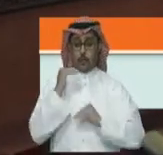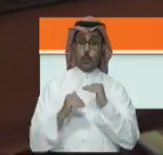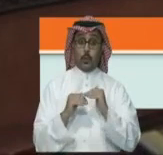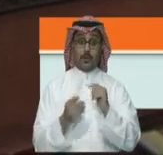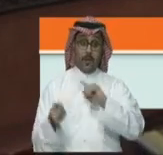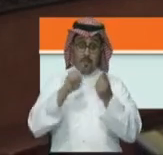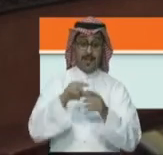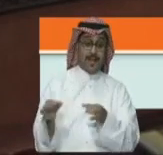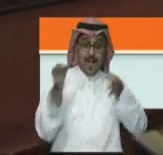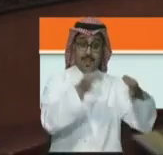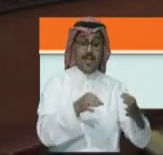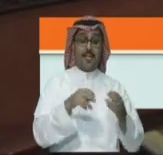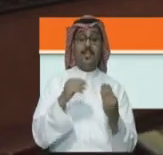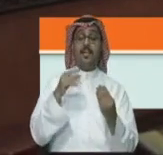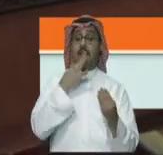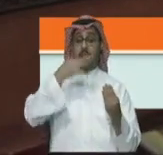لقطاع المجوهرات،